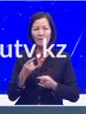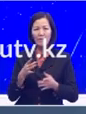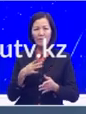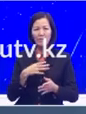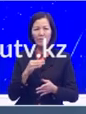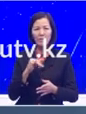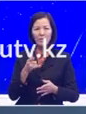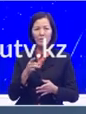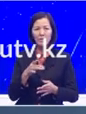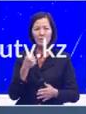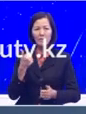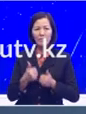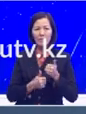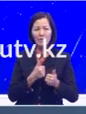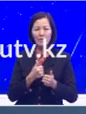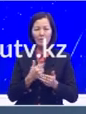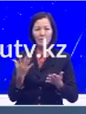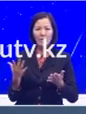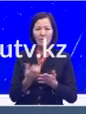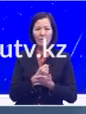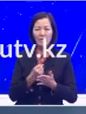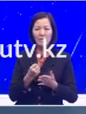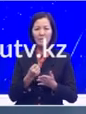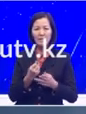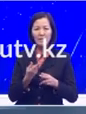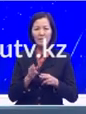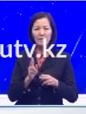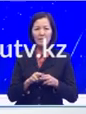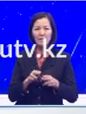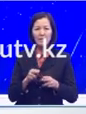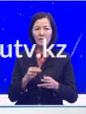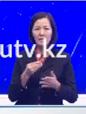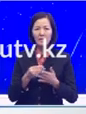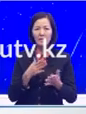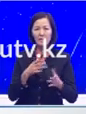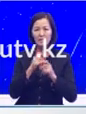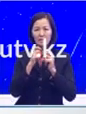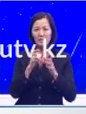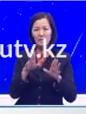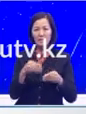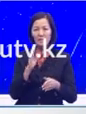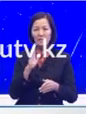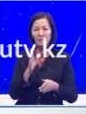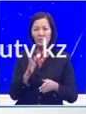Жігер байқауынан алған статуэтка мен үшін өмірдегі ең бір бағалы сыйлық болады. Және